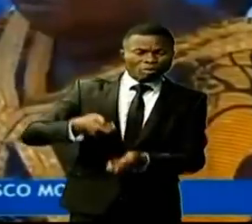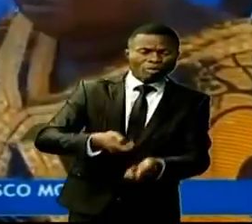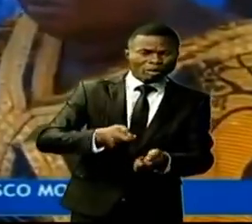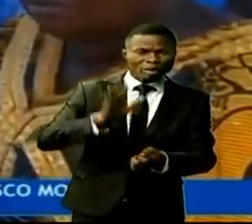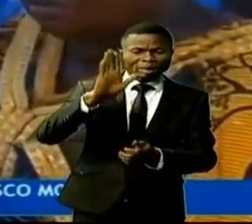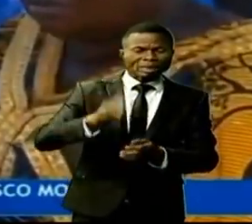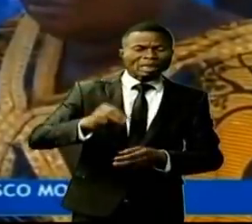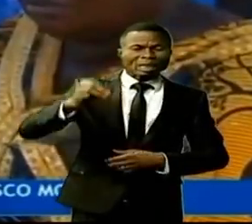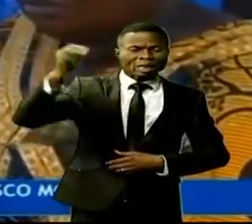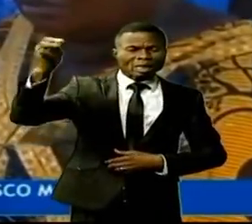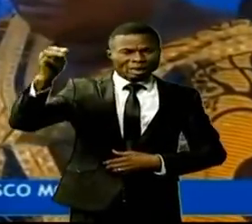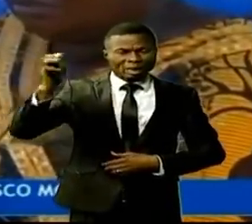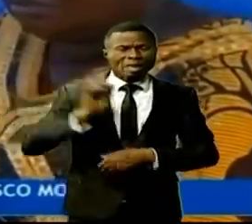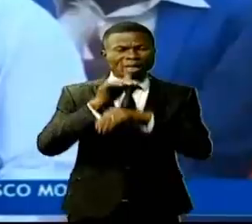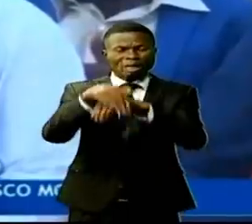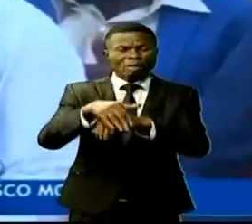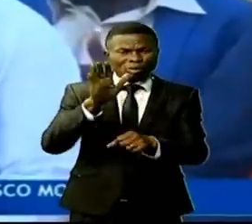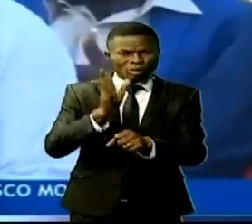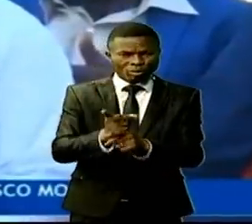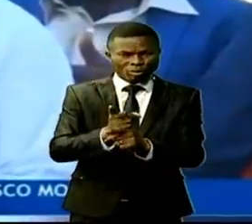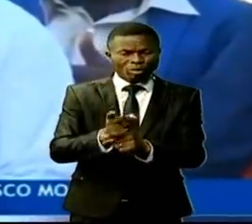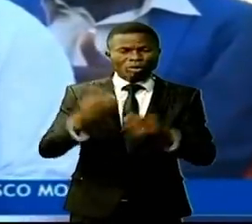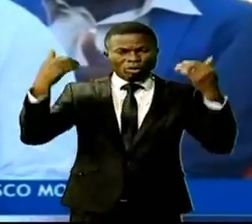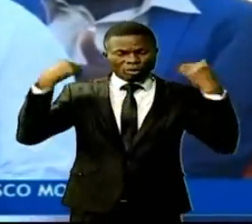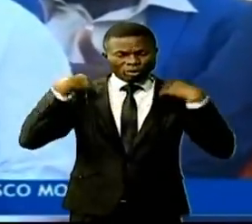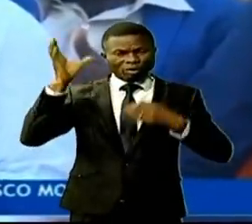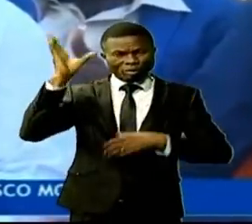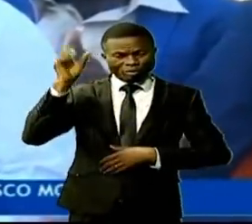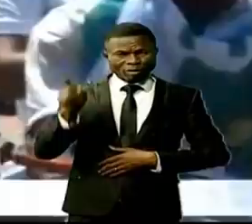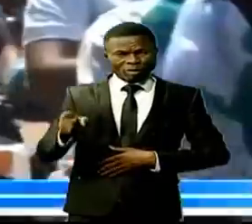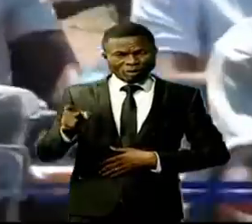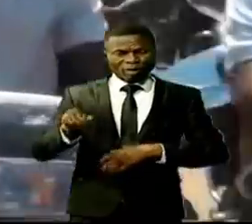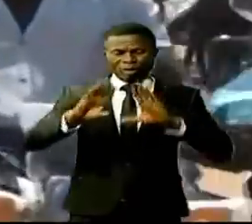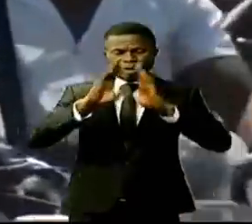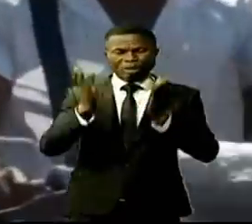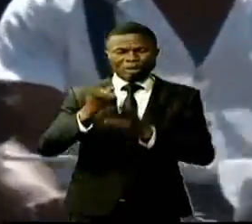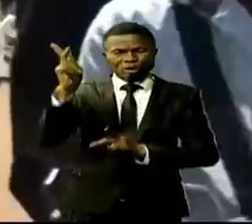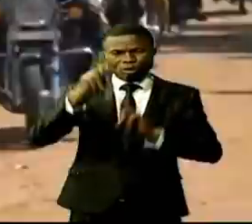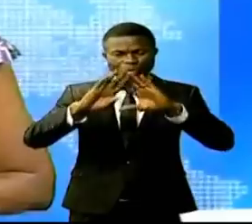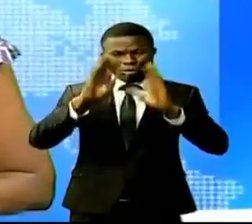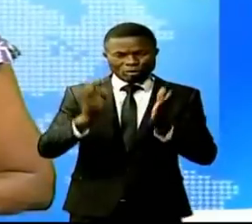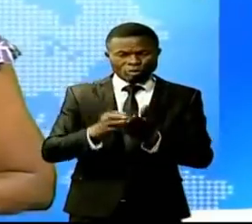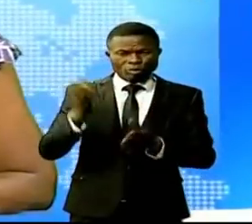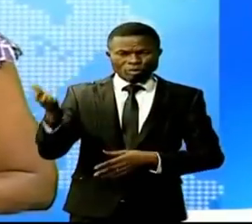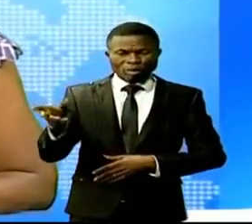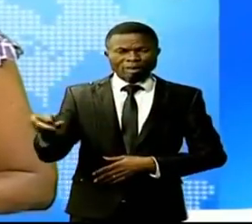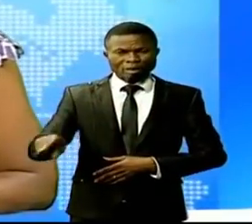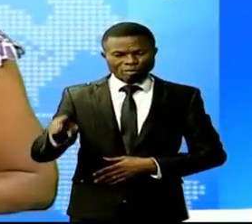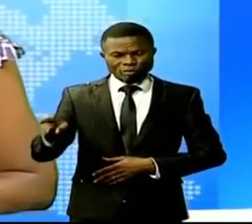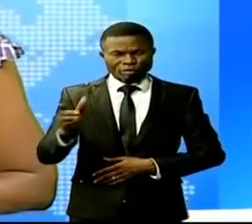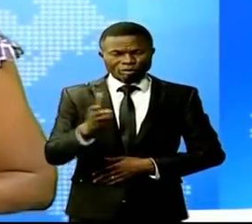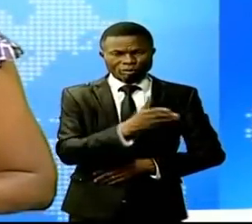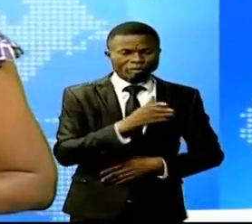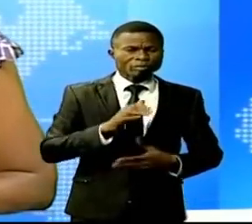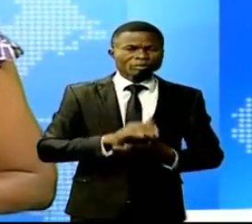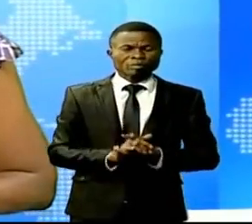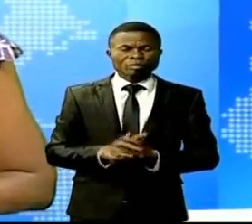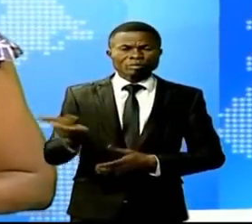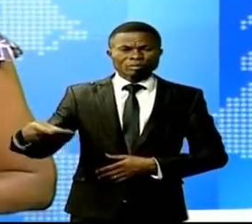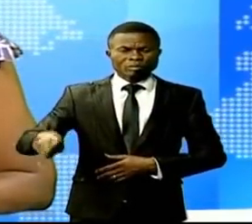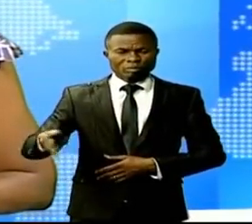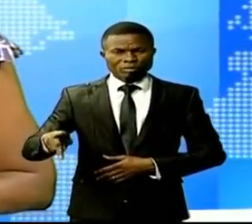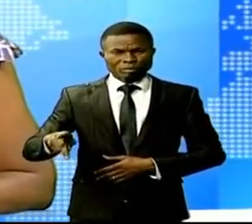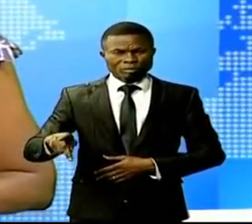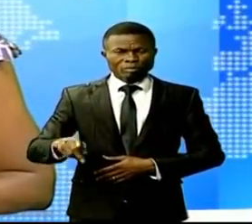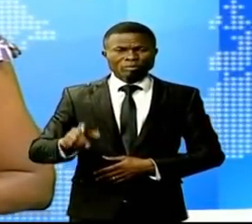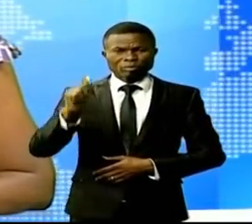d'arbres et compte sur l'implication effective des autorités locales et de toute la population de la Mongala. Rendons-nous dans la province de